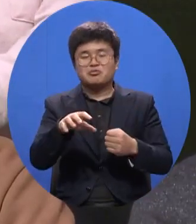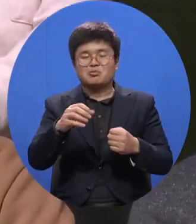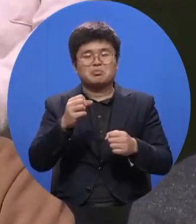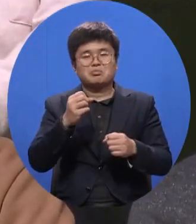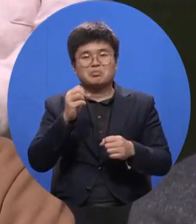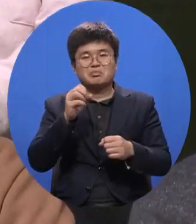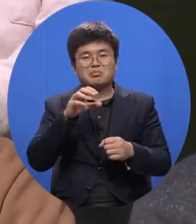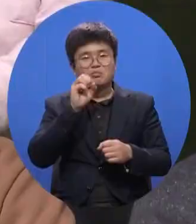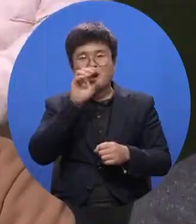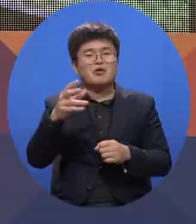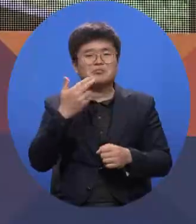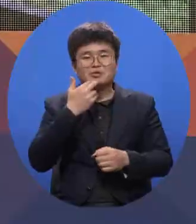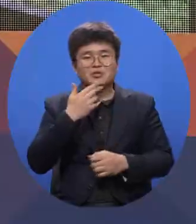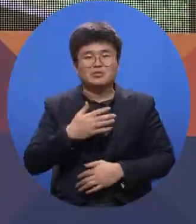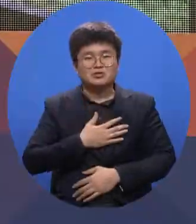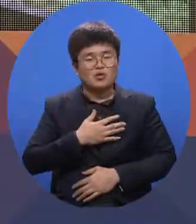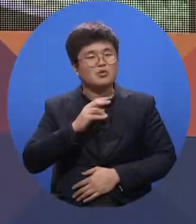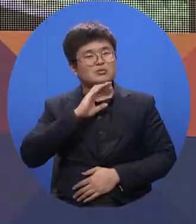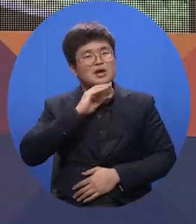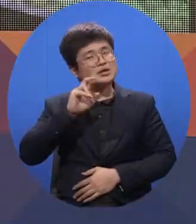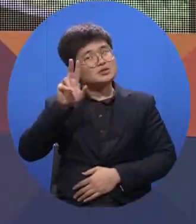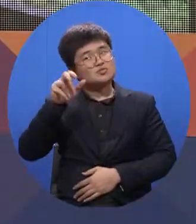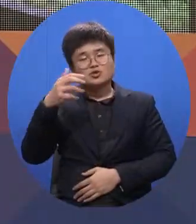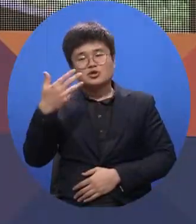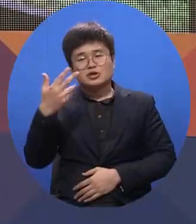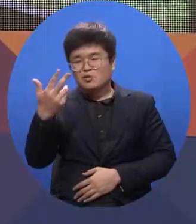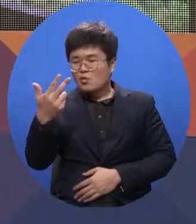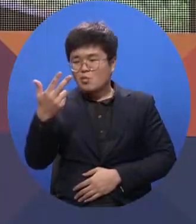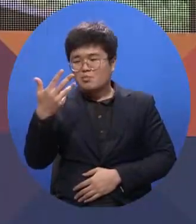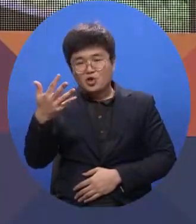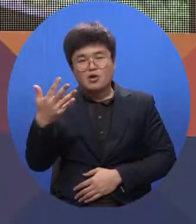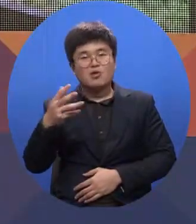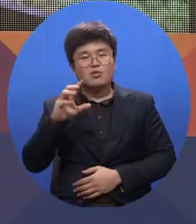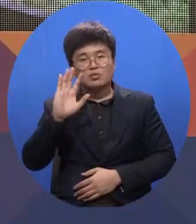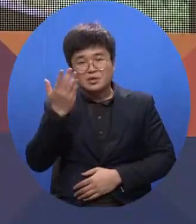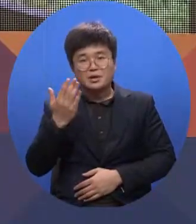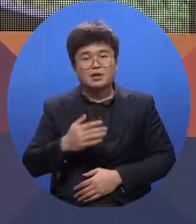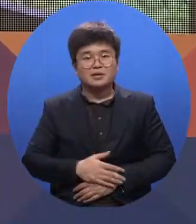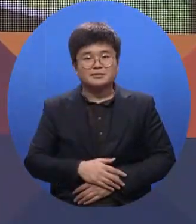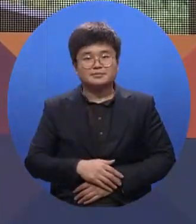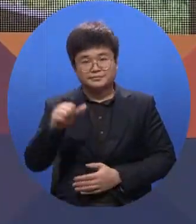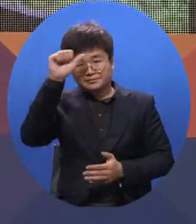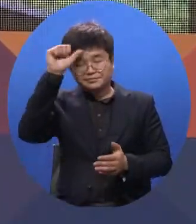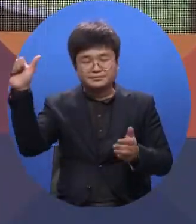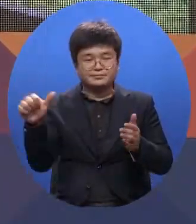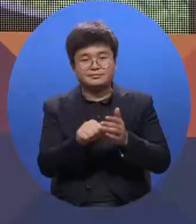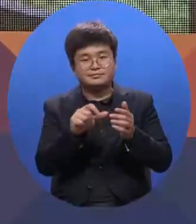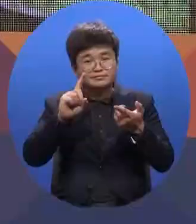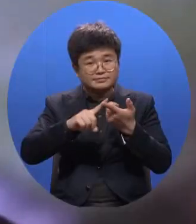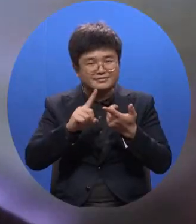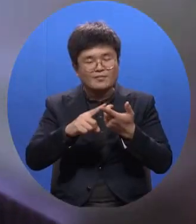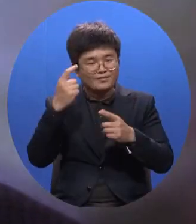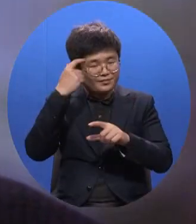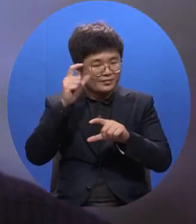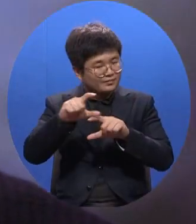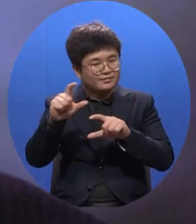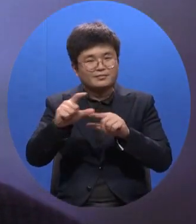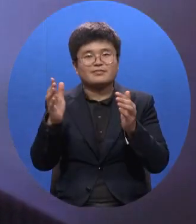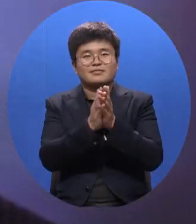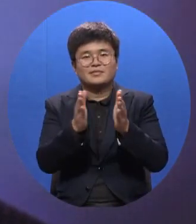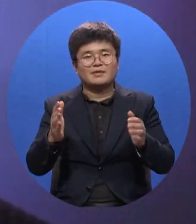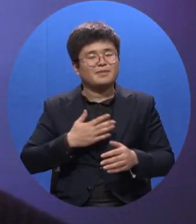세무 1 급 싹 되니까 28 안구 나이로 28 뜨니까 약간 인생에 대한 고민도 하기 시작한 거예요 않아